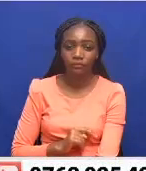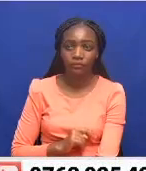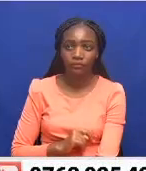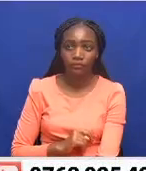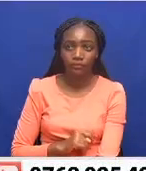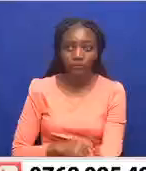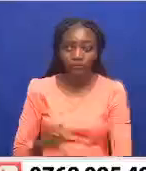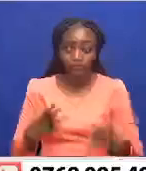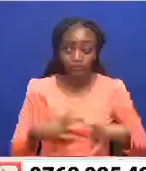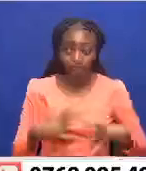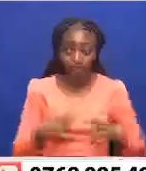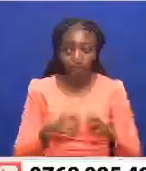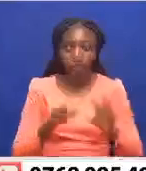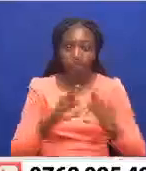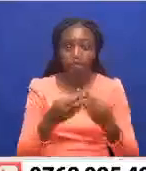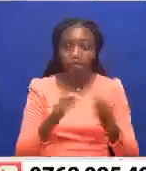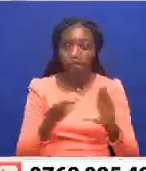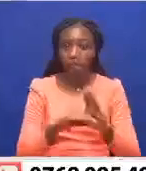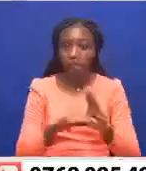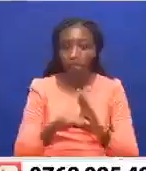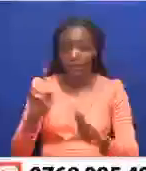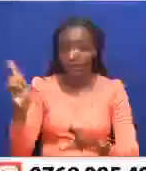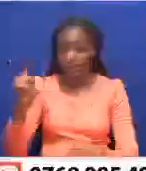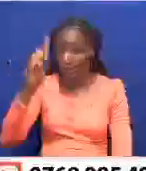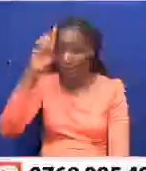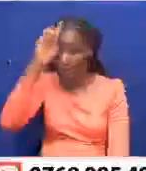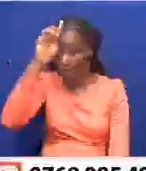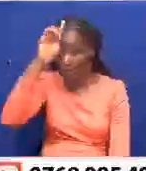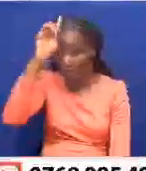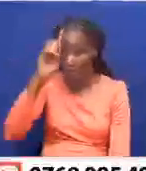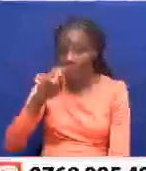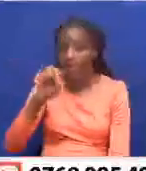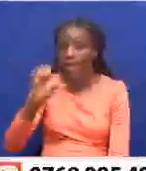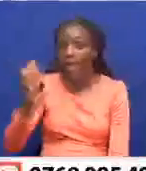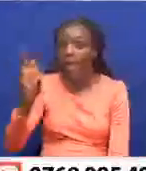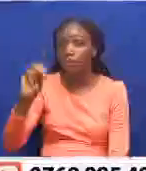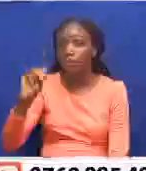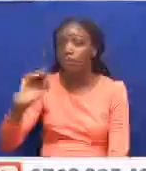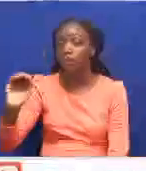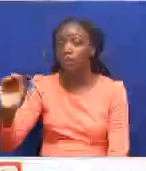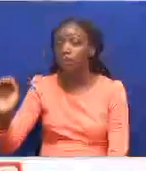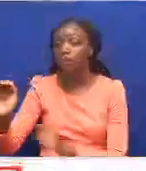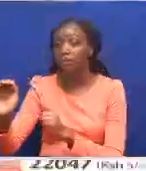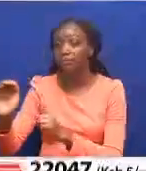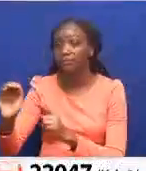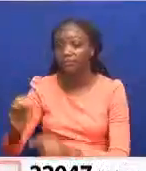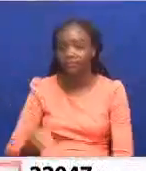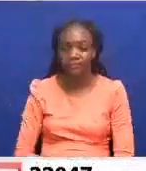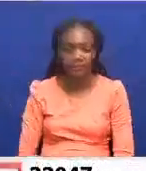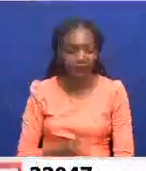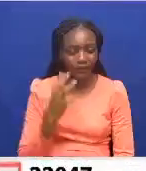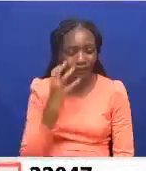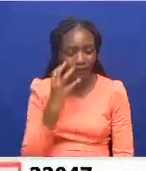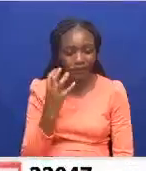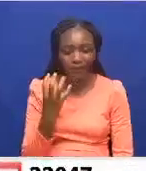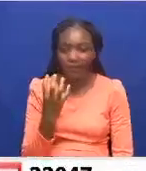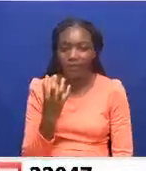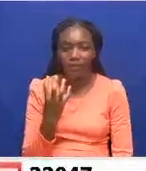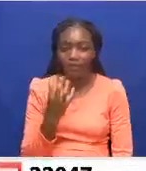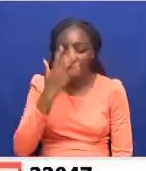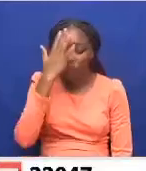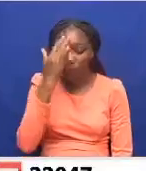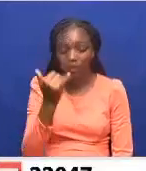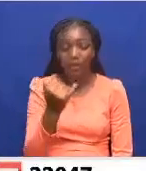Ndugu jamaa na hata majirani katika kijiji cha Kapterit, kaunti ya Elgeyo Marakwet, wamejawa na biwi la simanzi